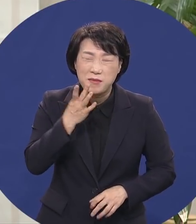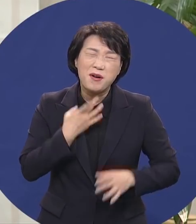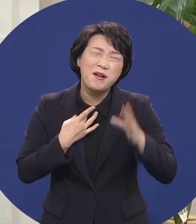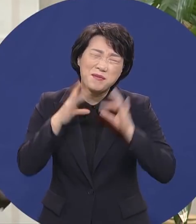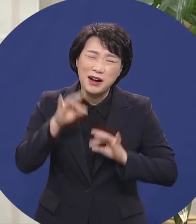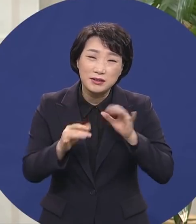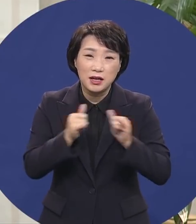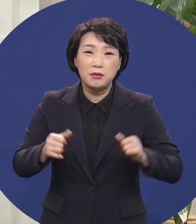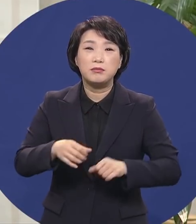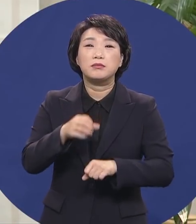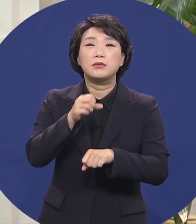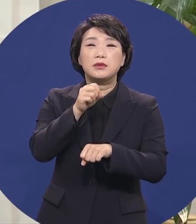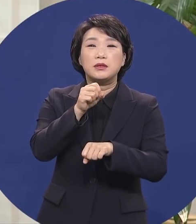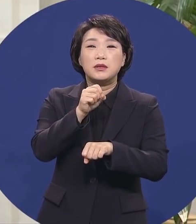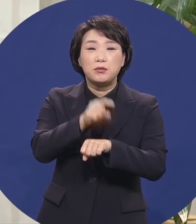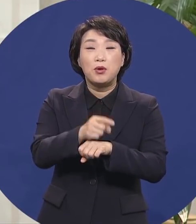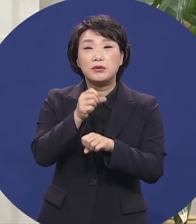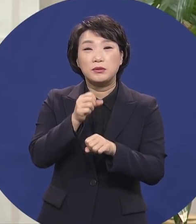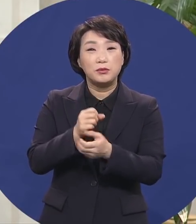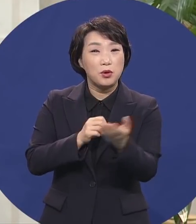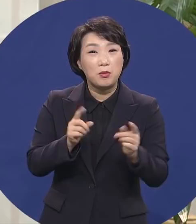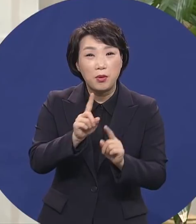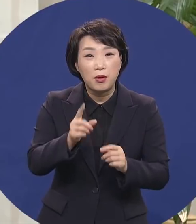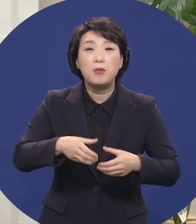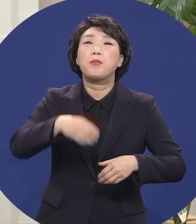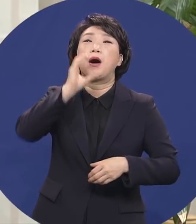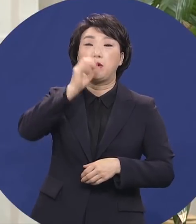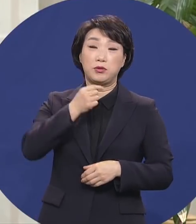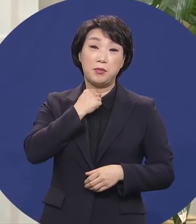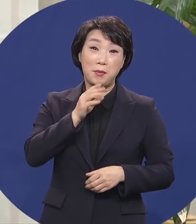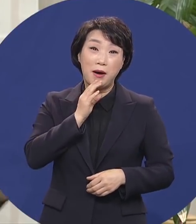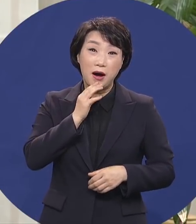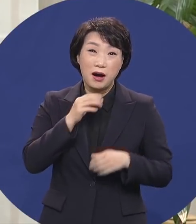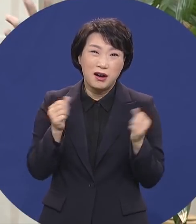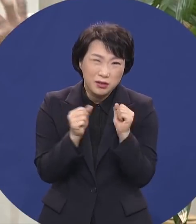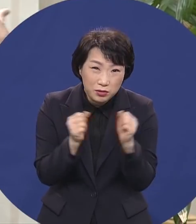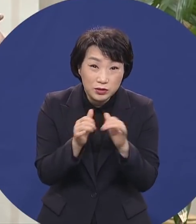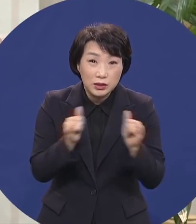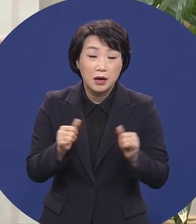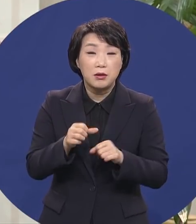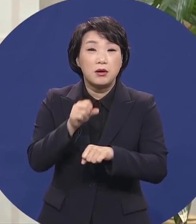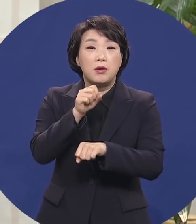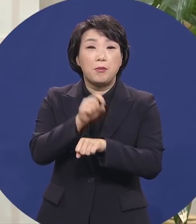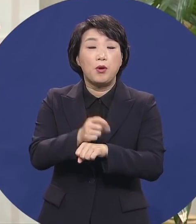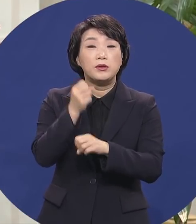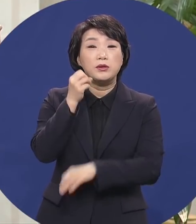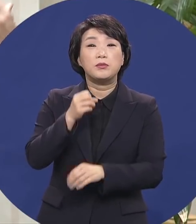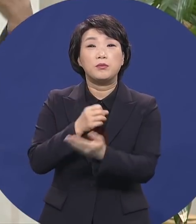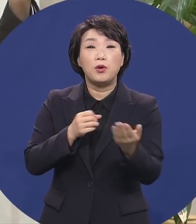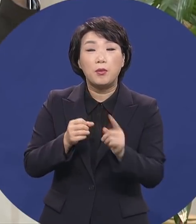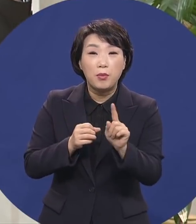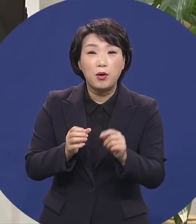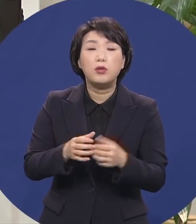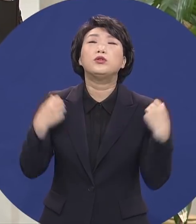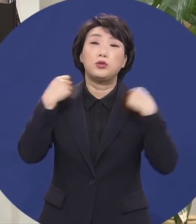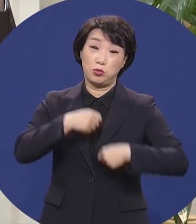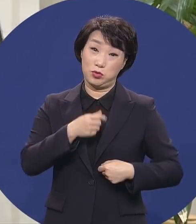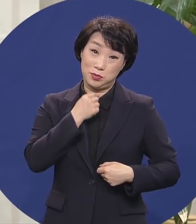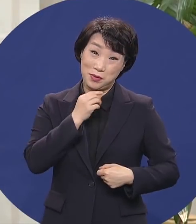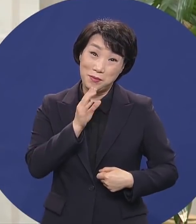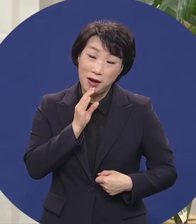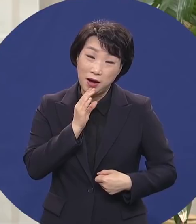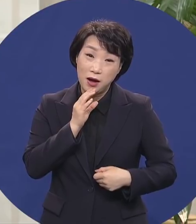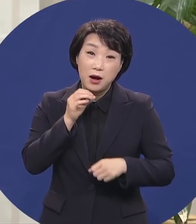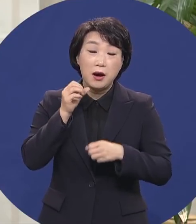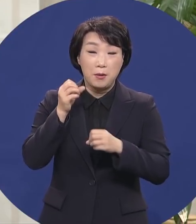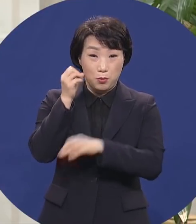본능이 뭐지? 마셔야 돼. 벗은 사람의 본능이 뭐지? 입어야 돼. 여러분, 본능을